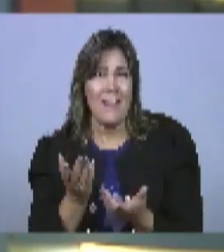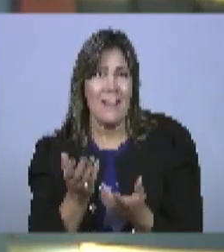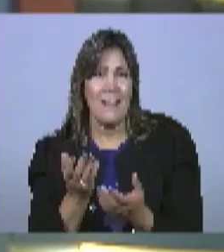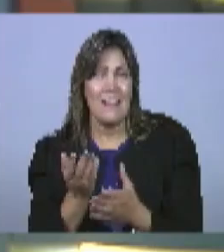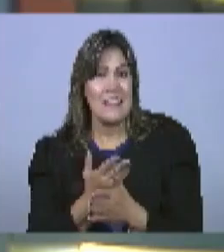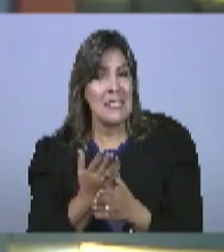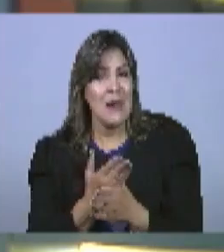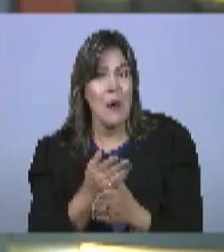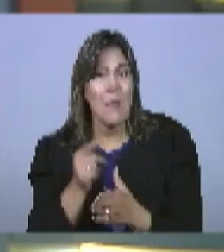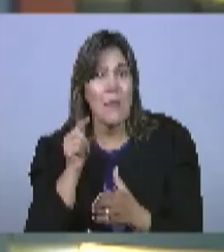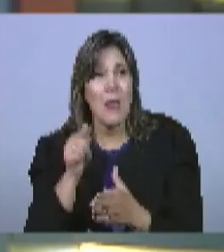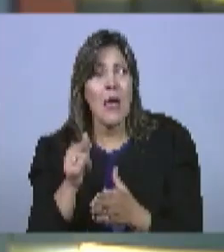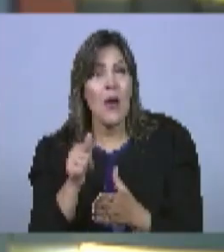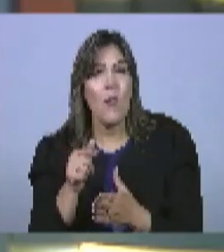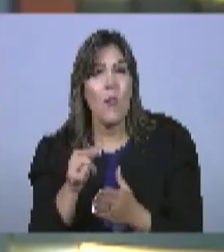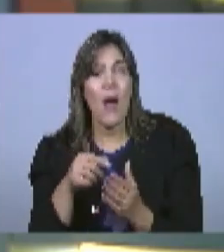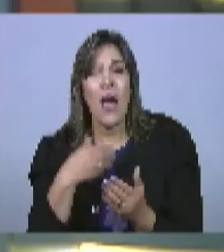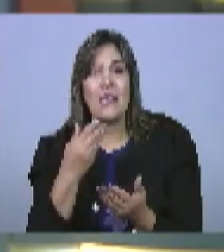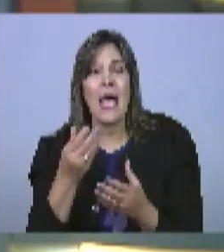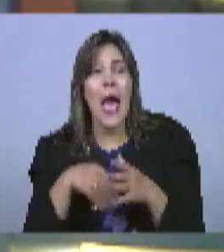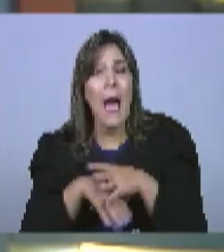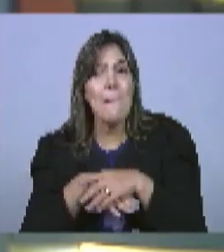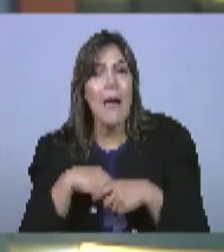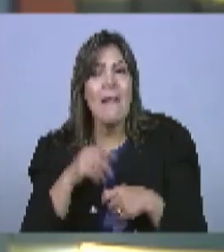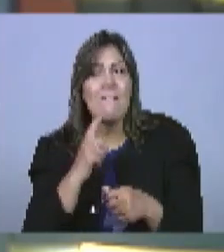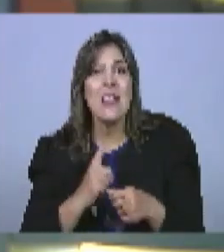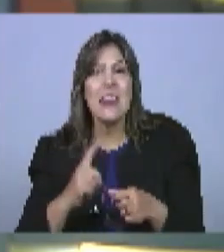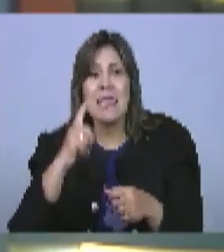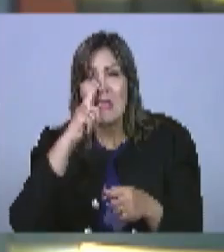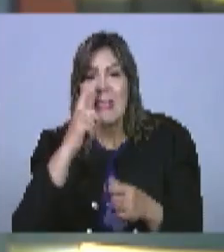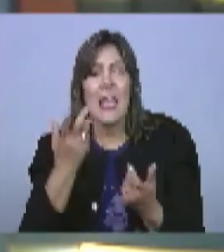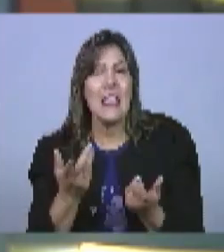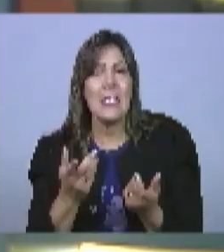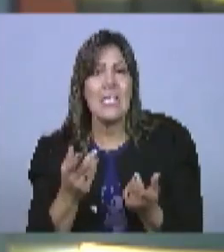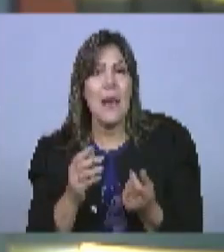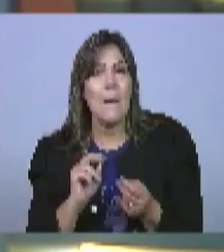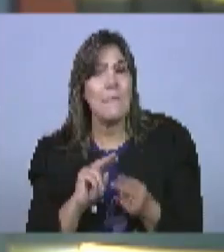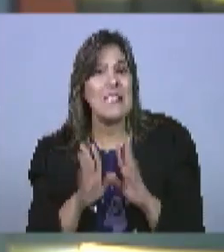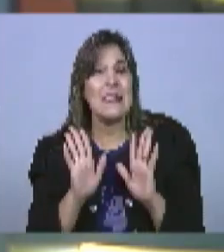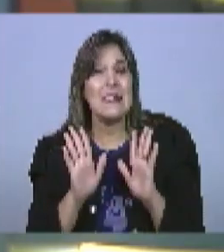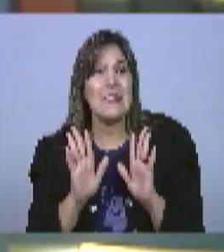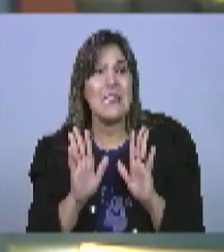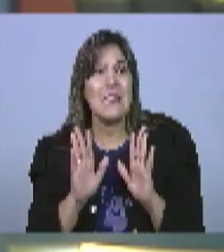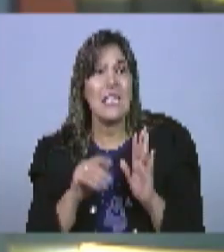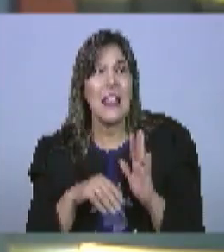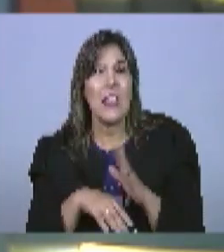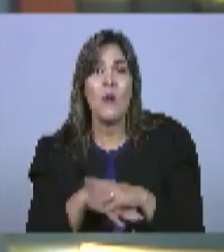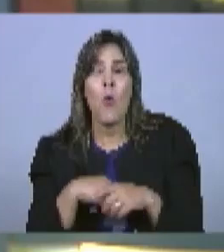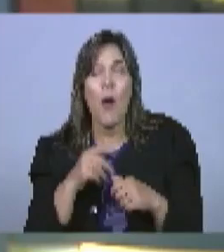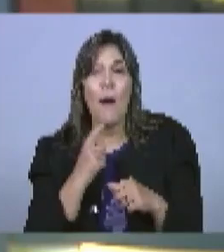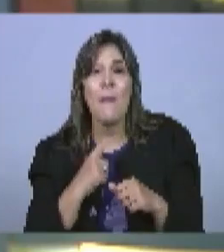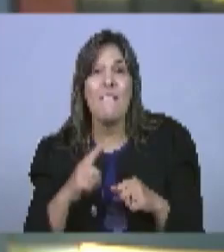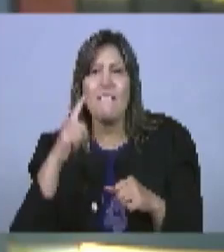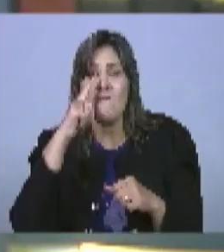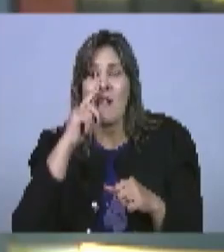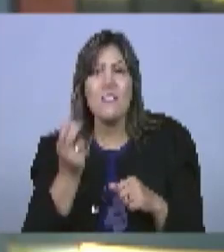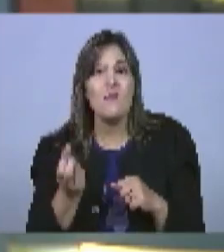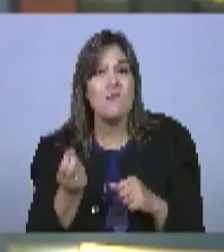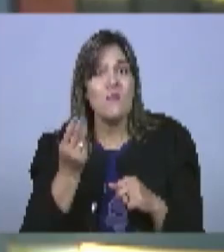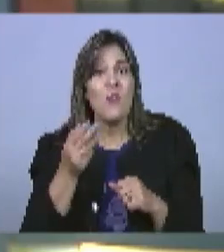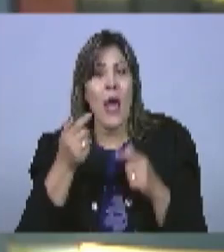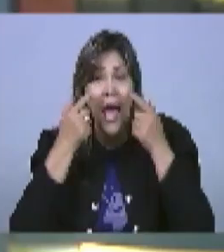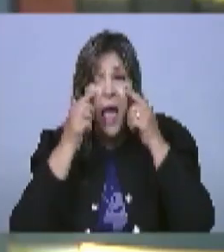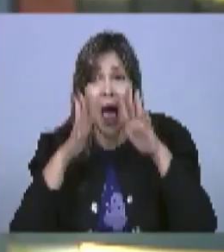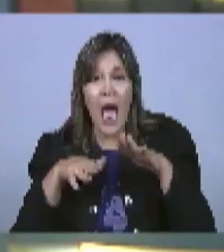دافينشي في النهايه ده عمل فنان وصار حواليه جدل في التاريخ لكنه عمل فني مبدع يعني عاش قرون